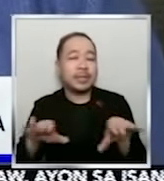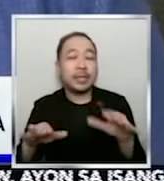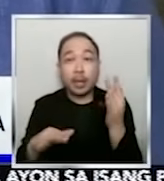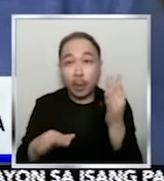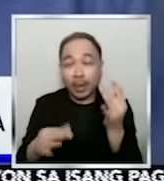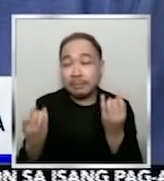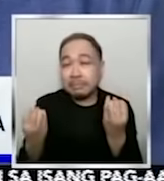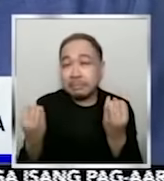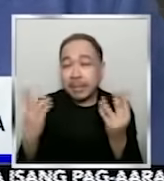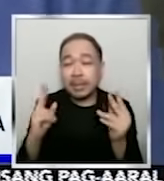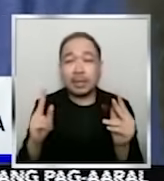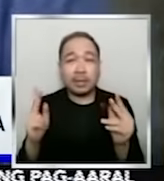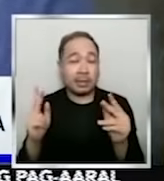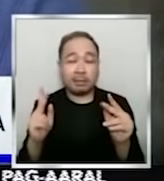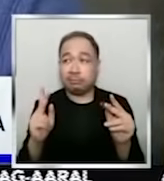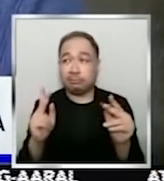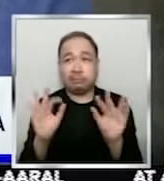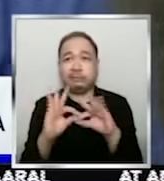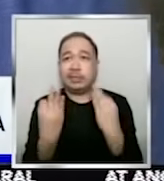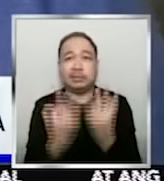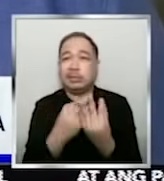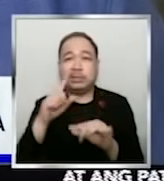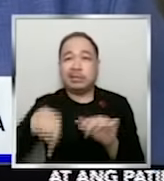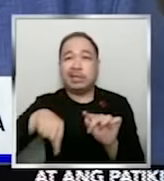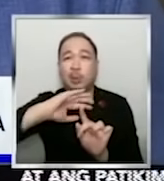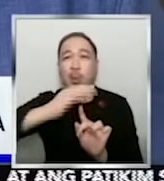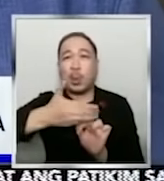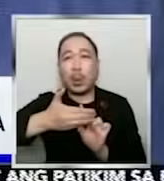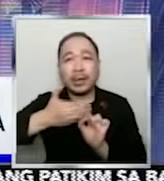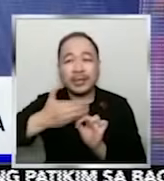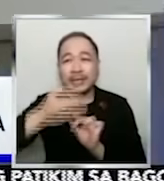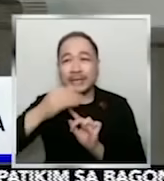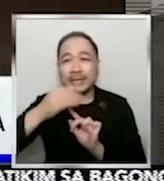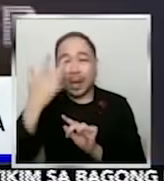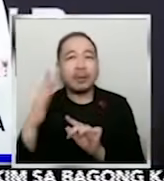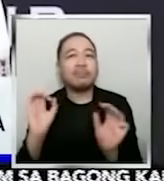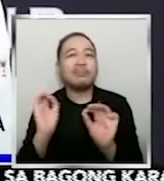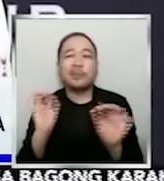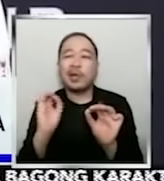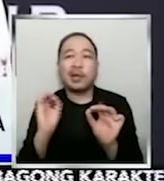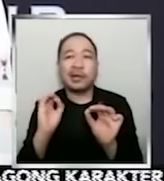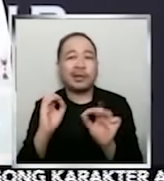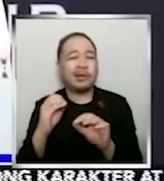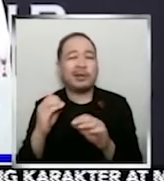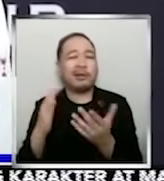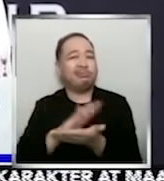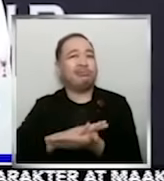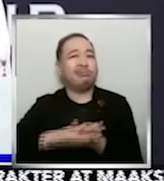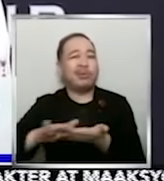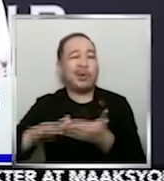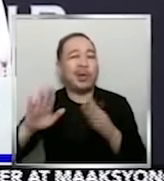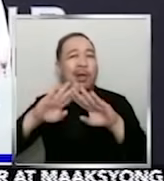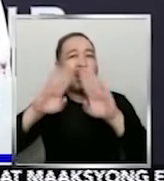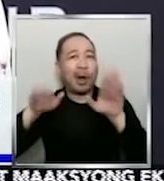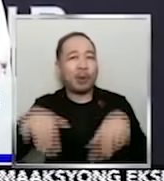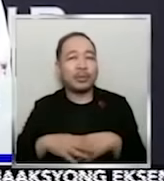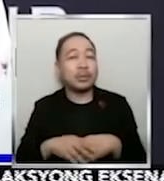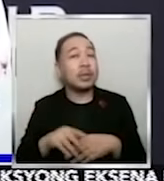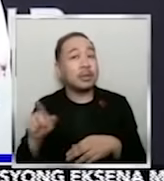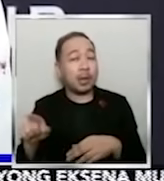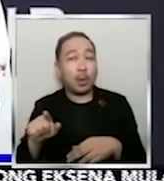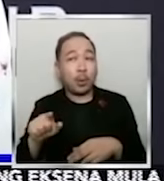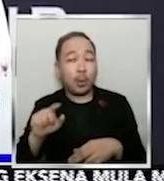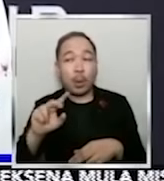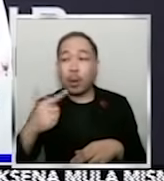o nakakapag-isolate ng maayos dahil wala silang maayos na tahanan. Ipinangako ni Senator Win Gatchalian sa forum